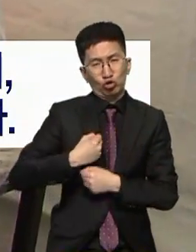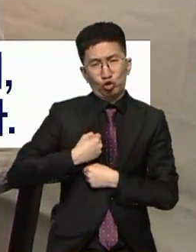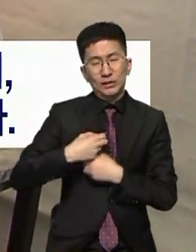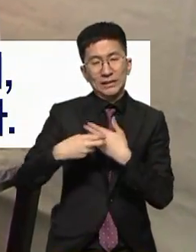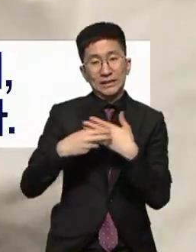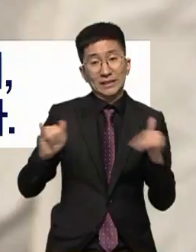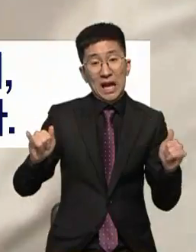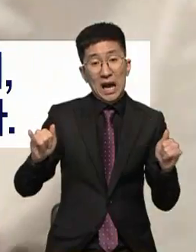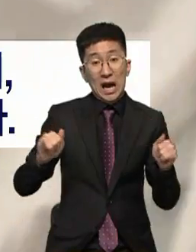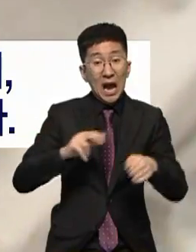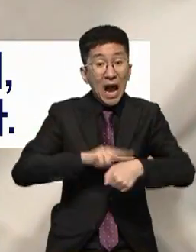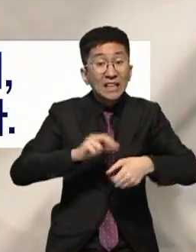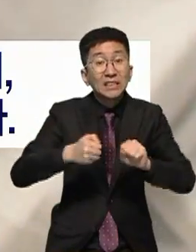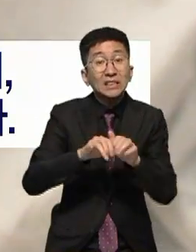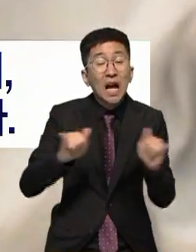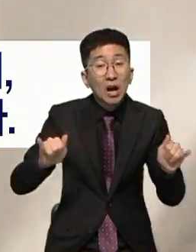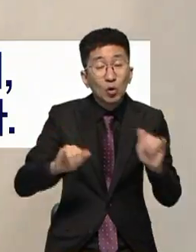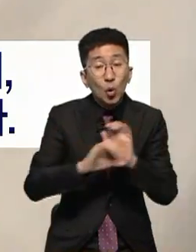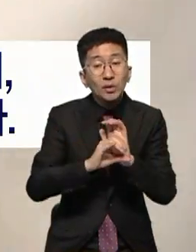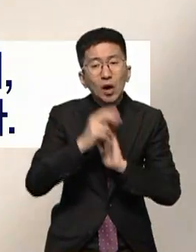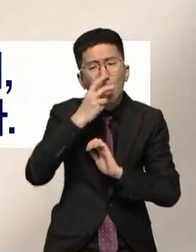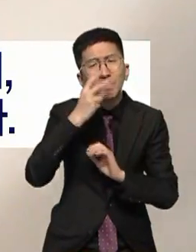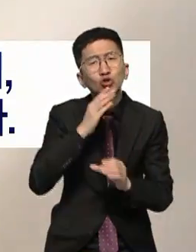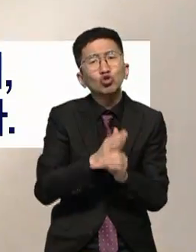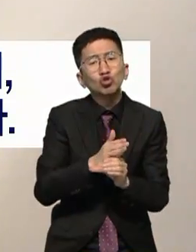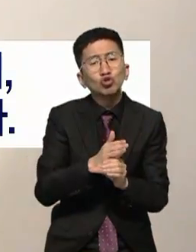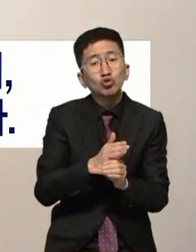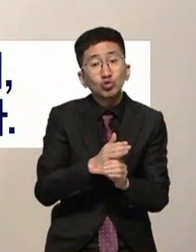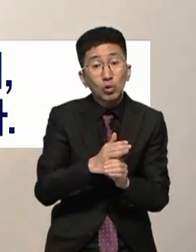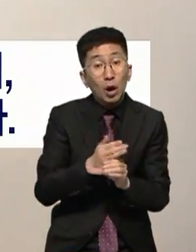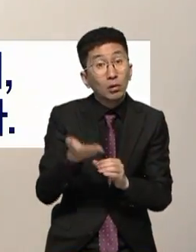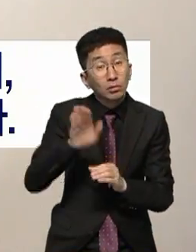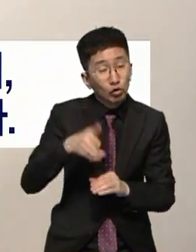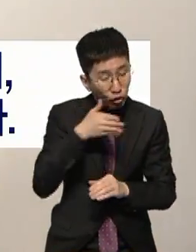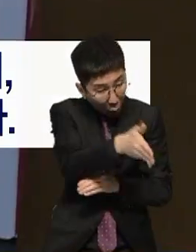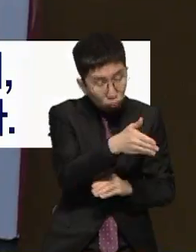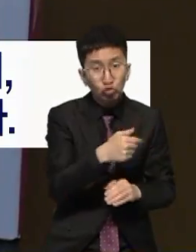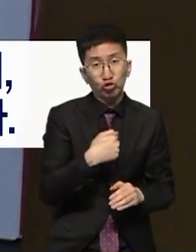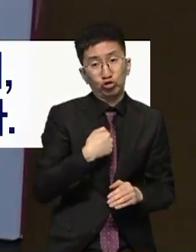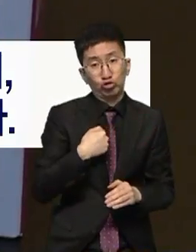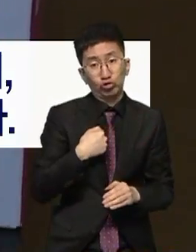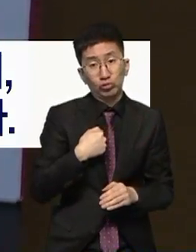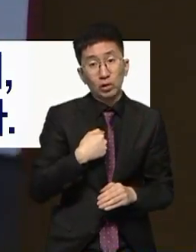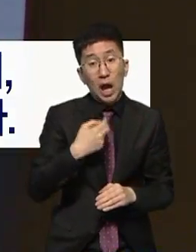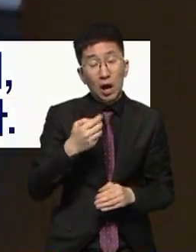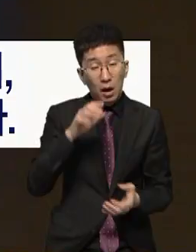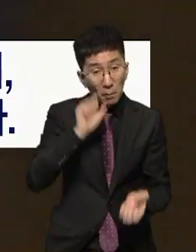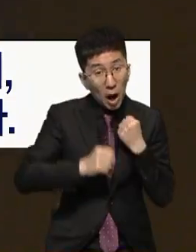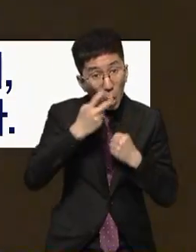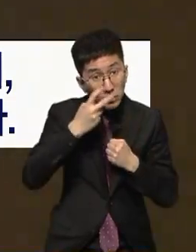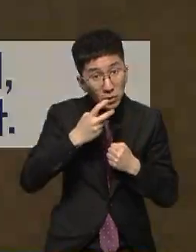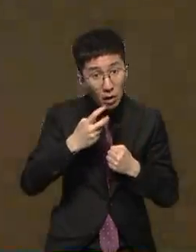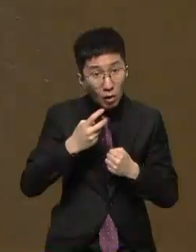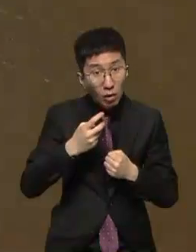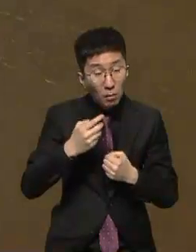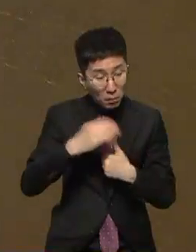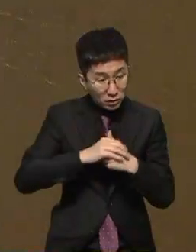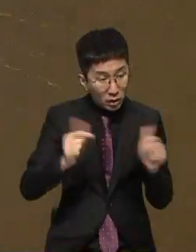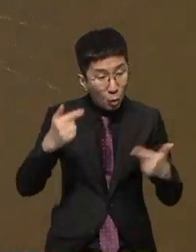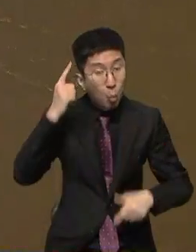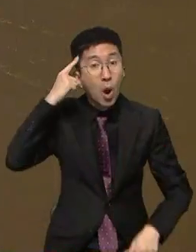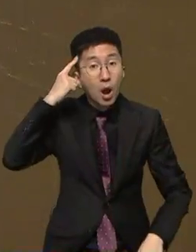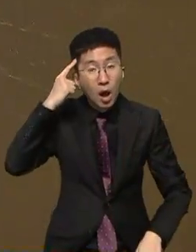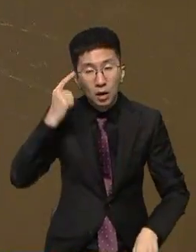비싸 검사를 시행하고 있는데 한 의료기관에서 신석 1 검사를 시행하지 못하는 건 전혀 없지 않습니까